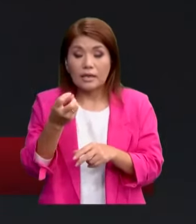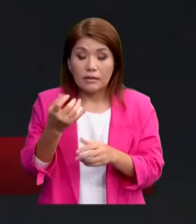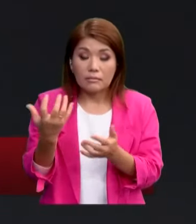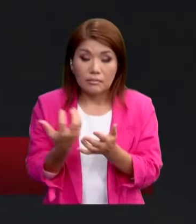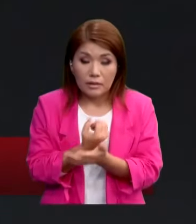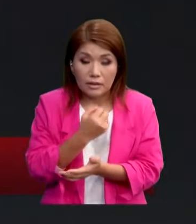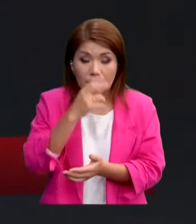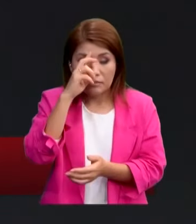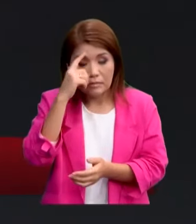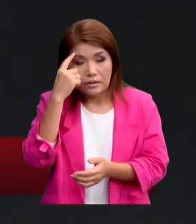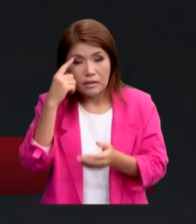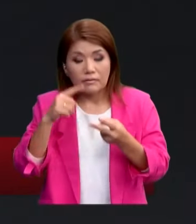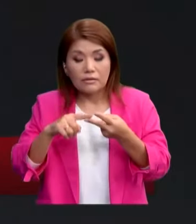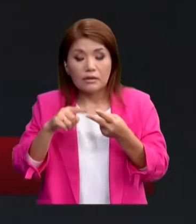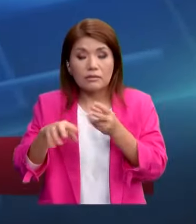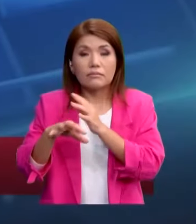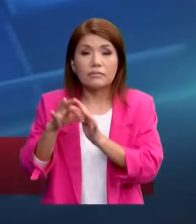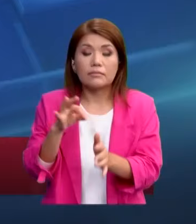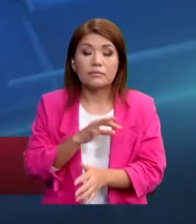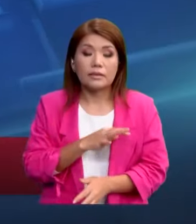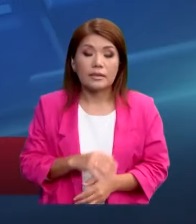болғандықтан таңдауын екіншісіне түсті дейді.